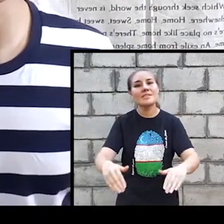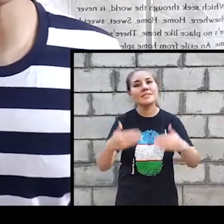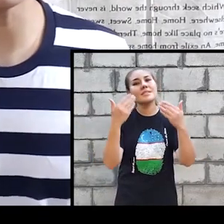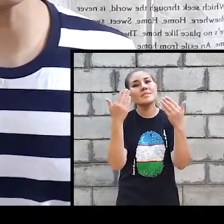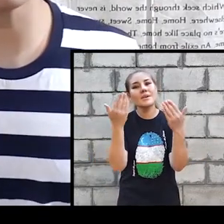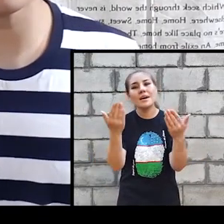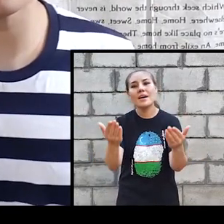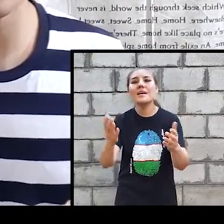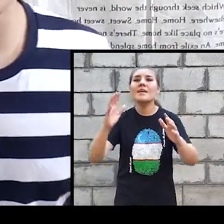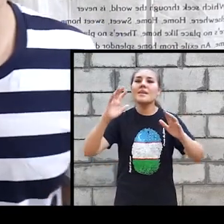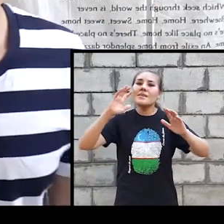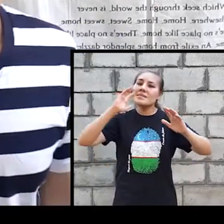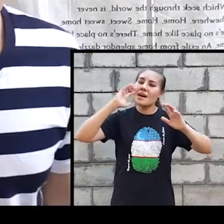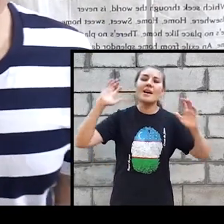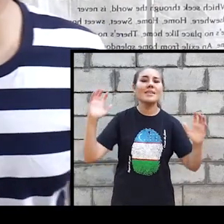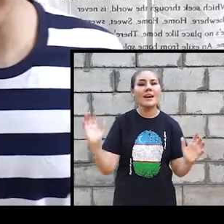Благословит тебя,